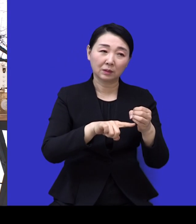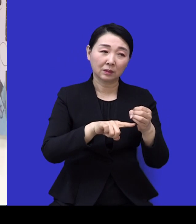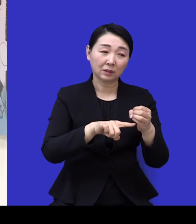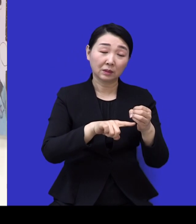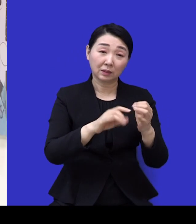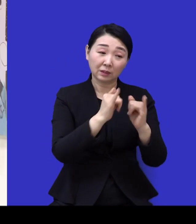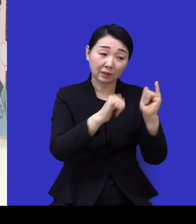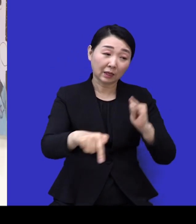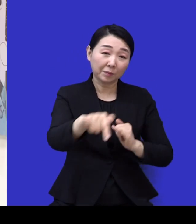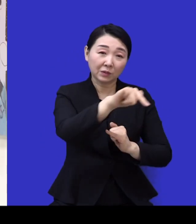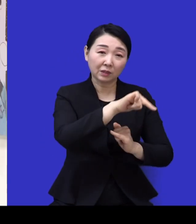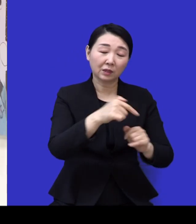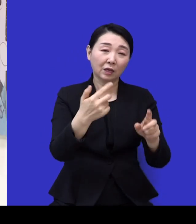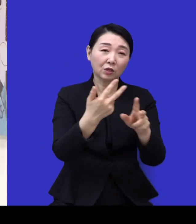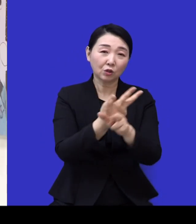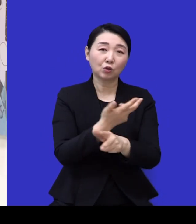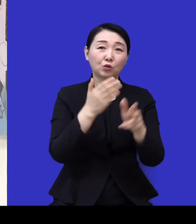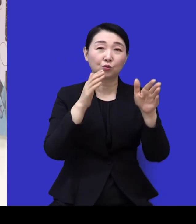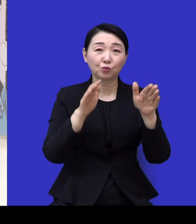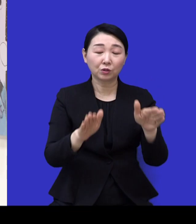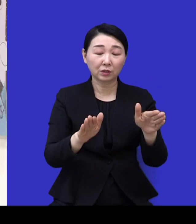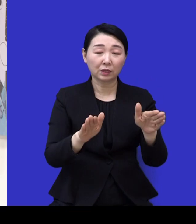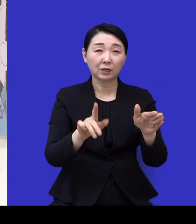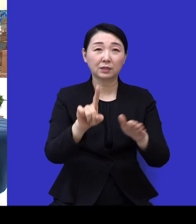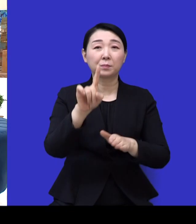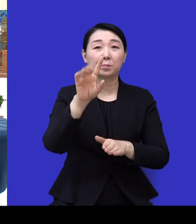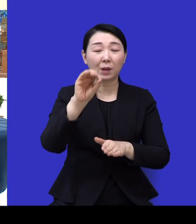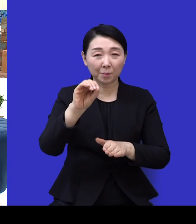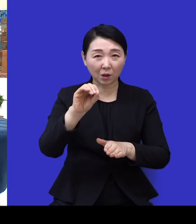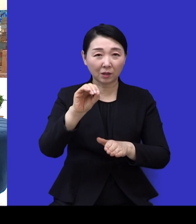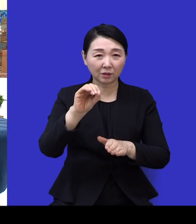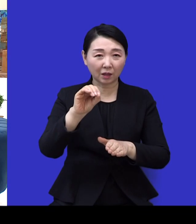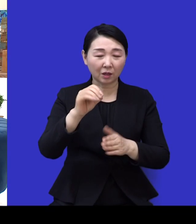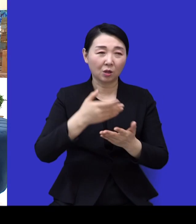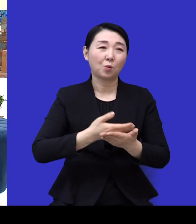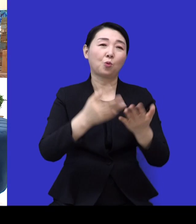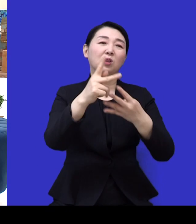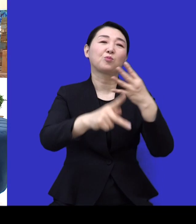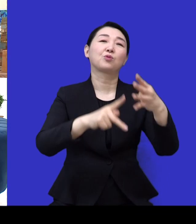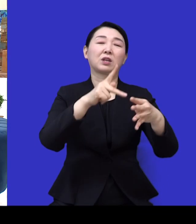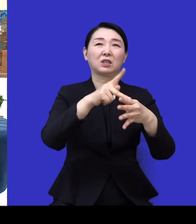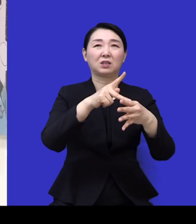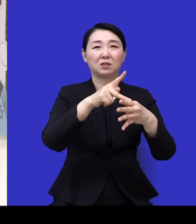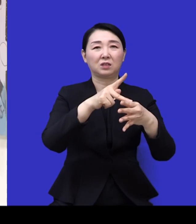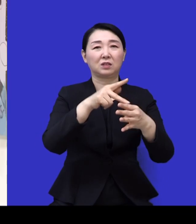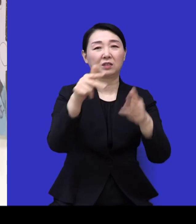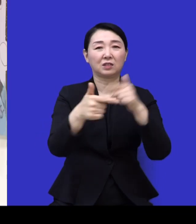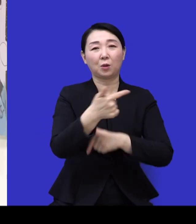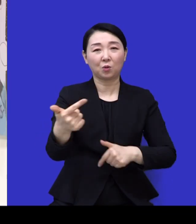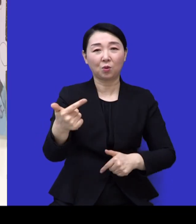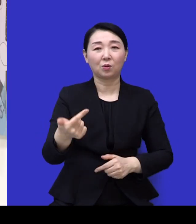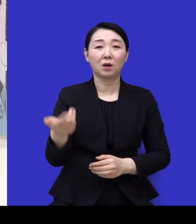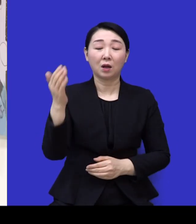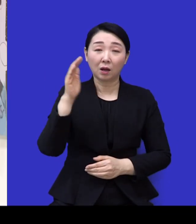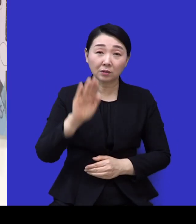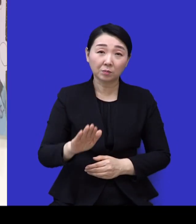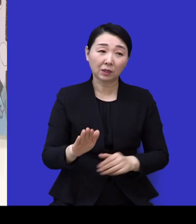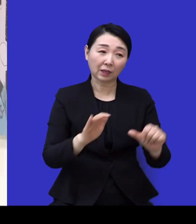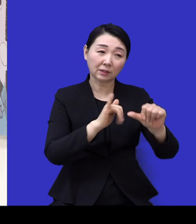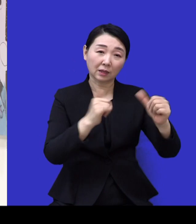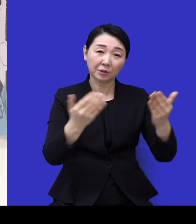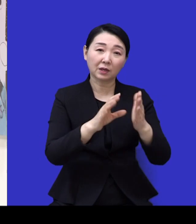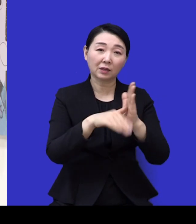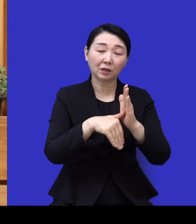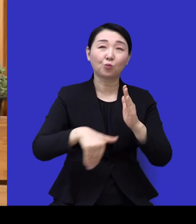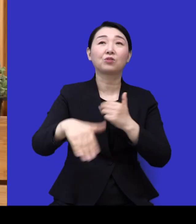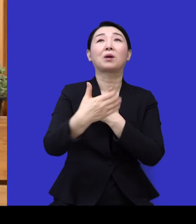리더들한테 이렇게 일주일에 한 10만 명한테 보내는 그런 프로젝트 굉장히 큰 프로젝트였거든요. 예. 근데 5명 일할 때 저희가 그